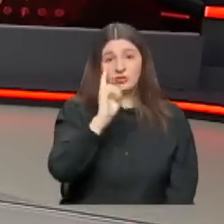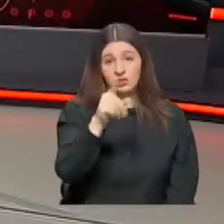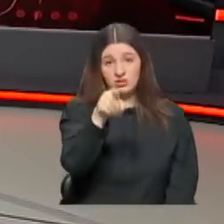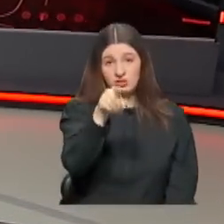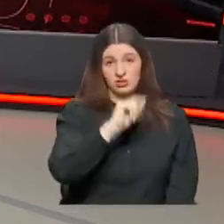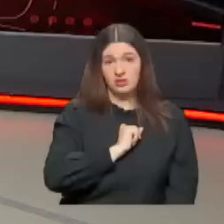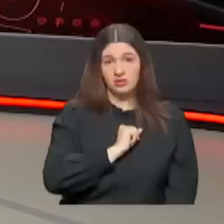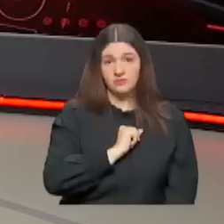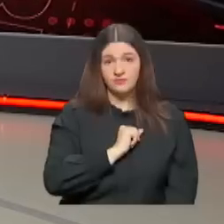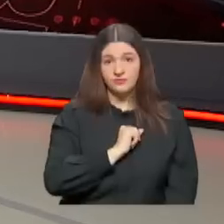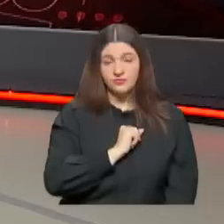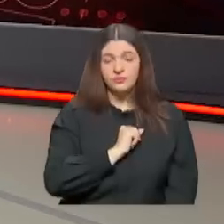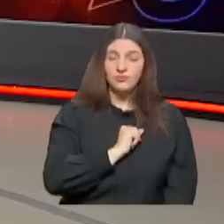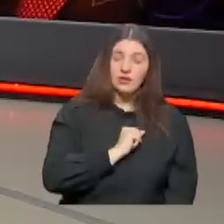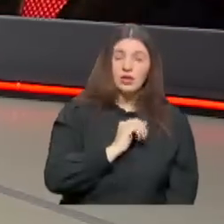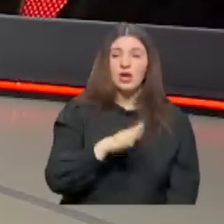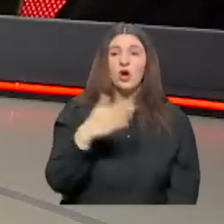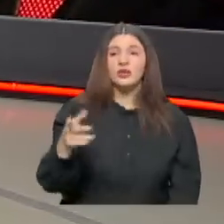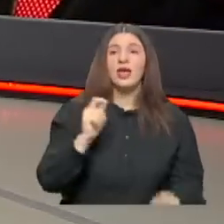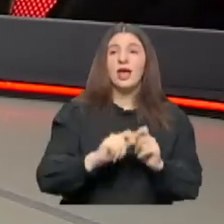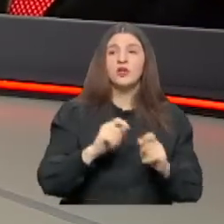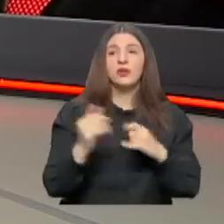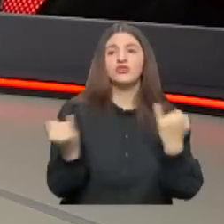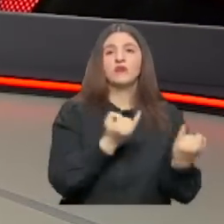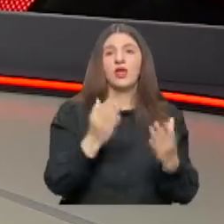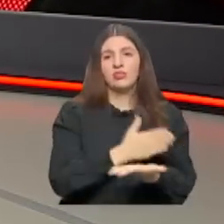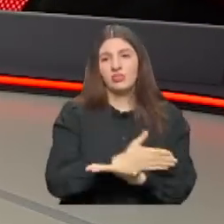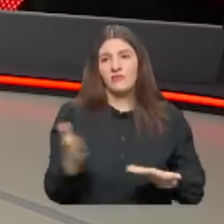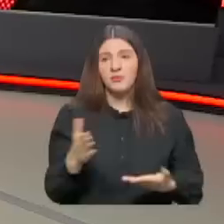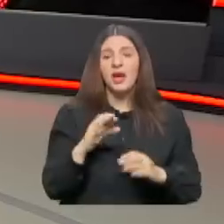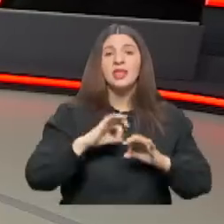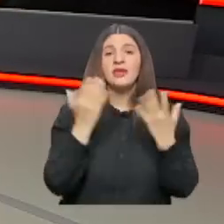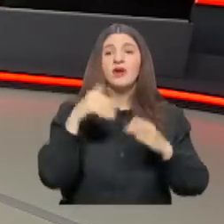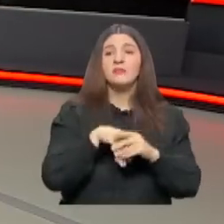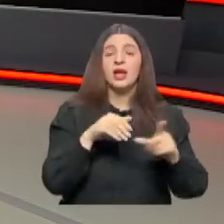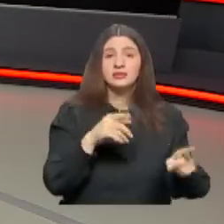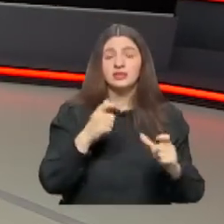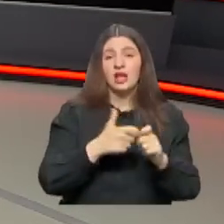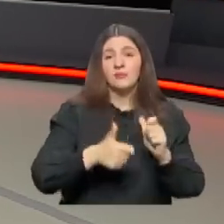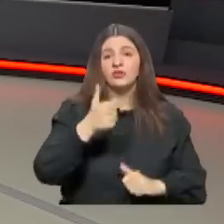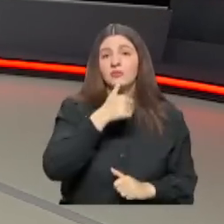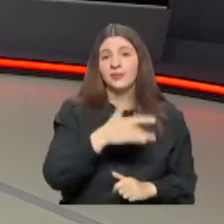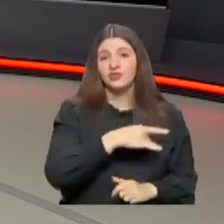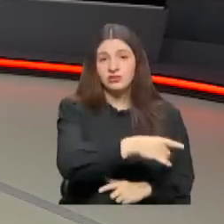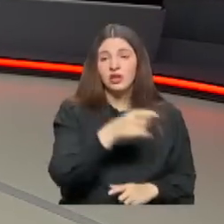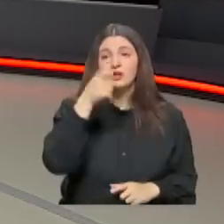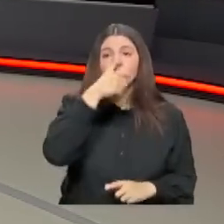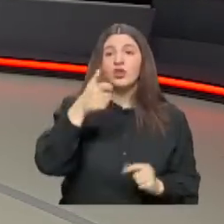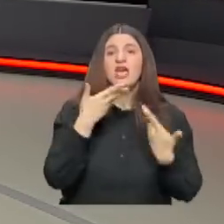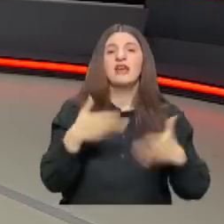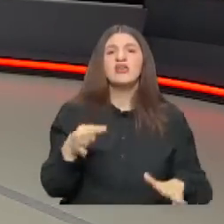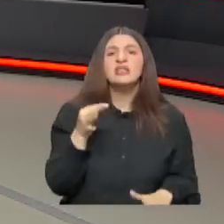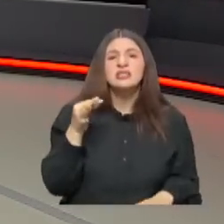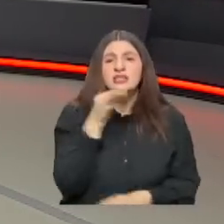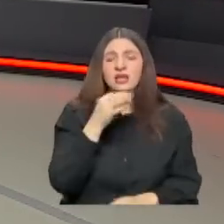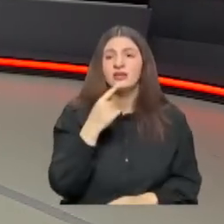sizsiniz. Öte yanda ekonomide tartışmalar devam ediyor. Deva Partisi Genel Başkanı Ali Babacan Türkiye iflasın